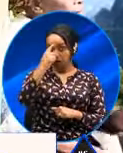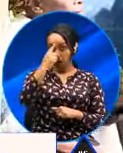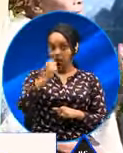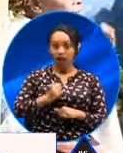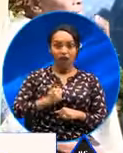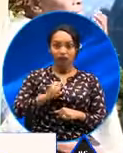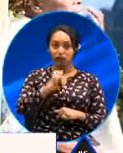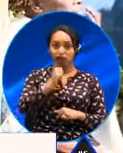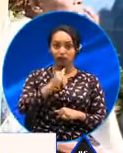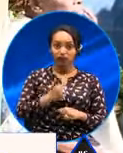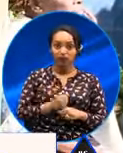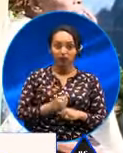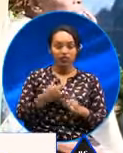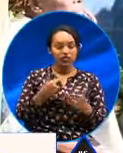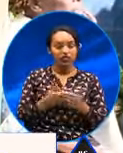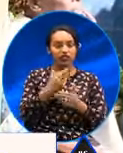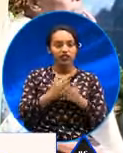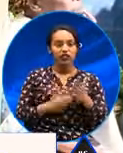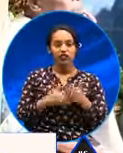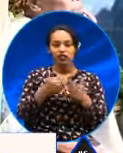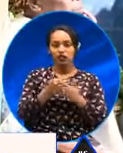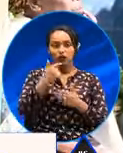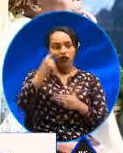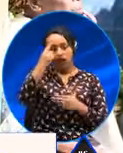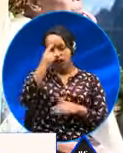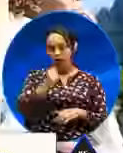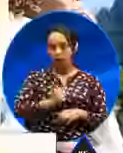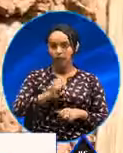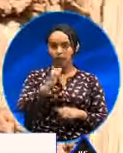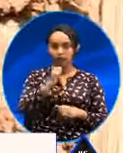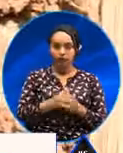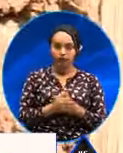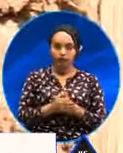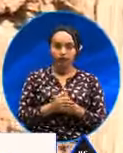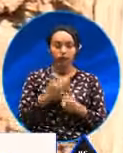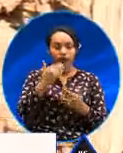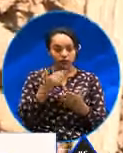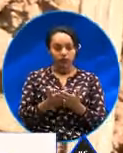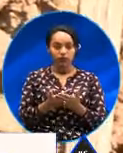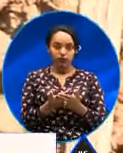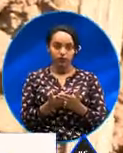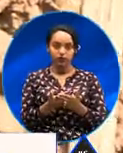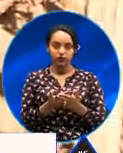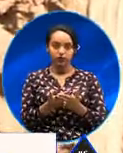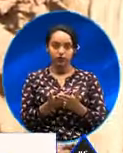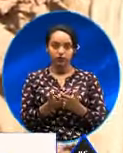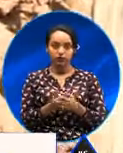አላመንኩም እዚህ ደረጃ ደርሳለሁ ብዬ አላመንኩም።